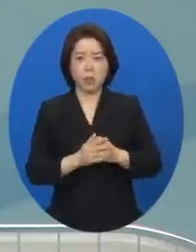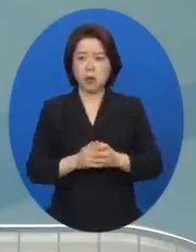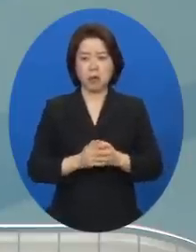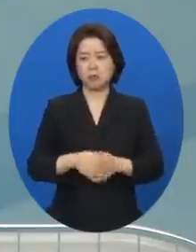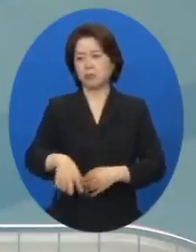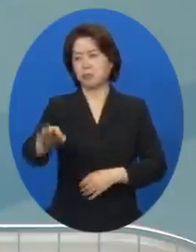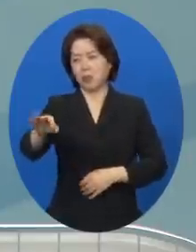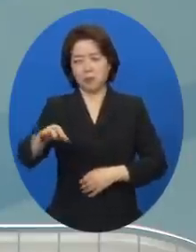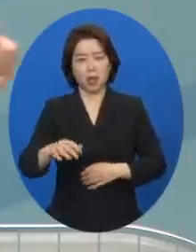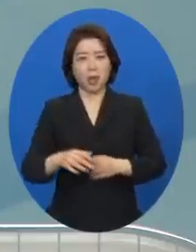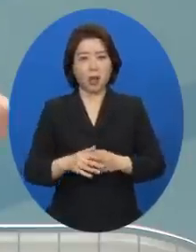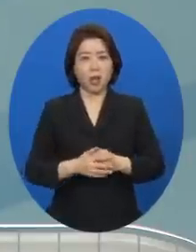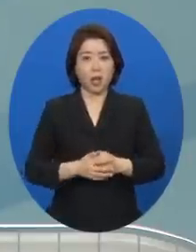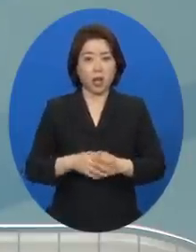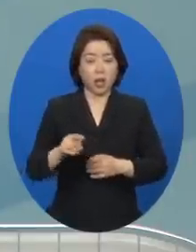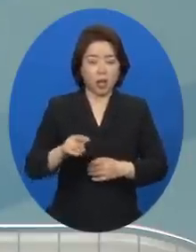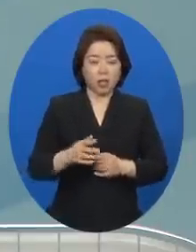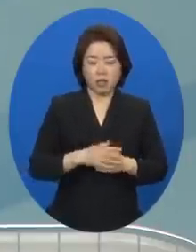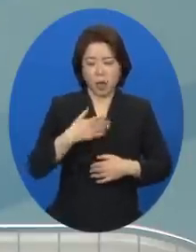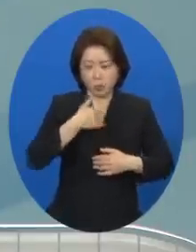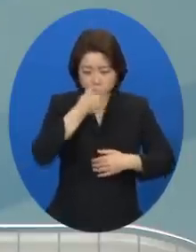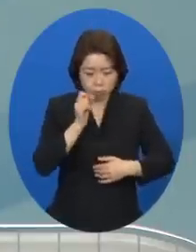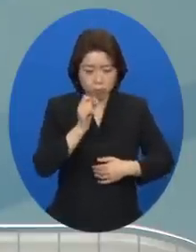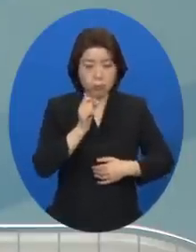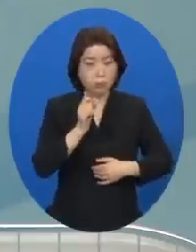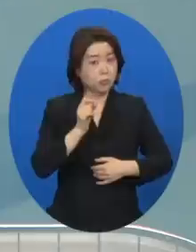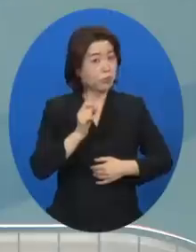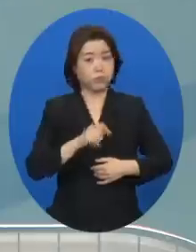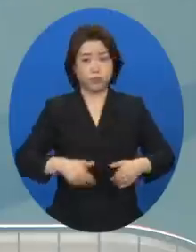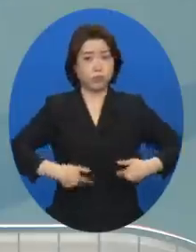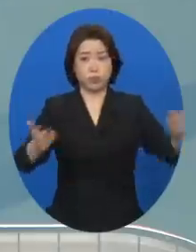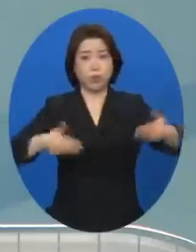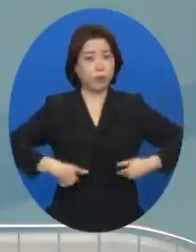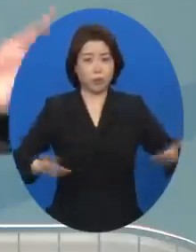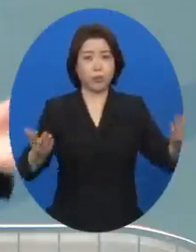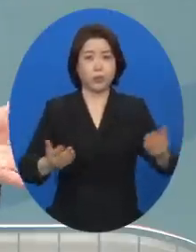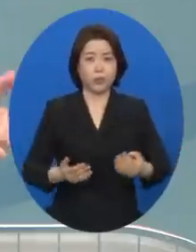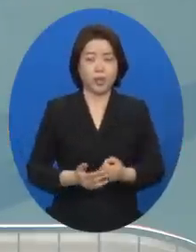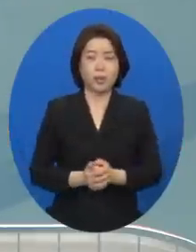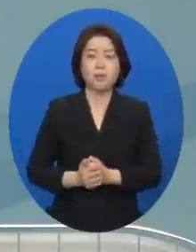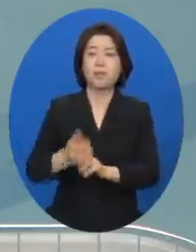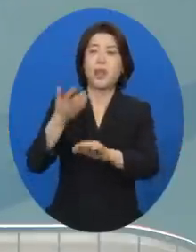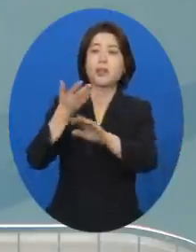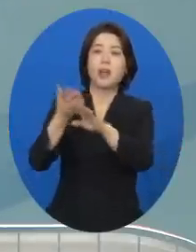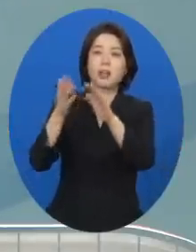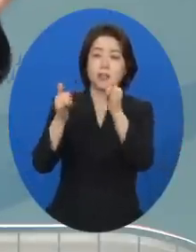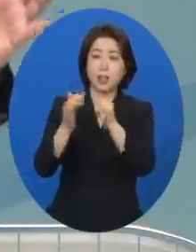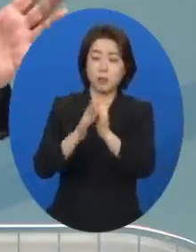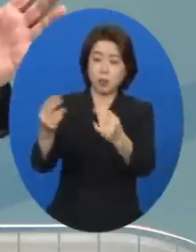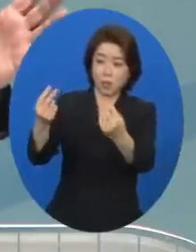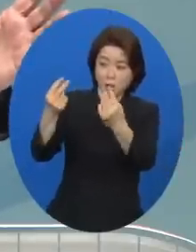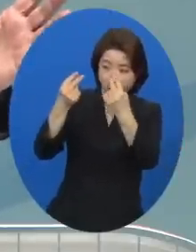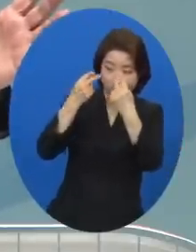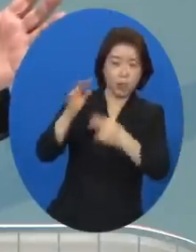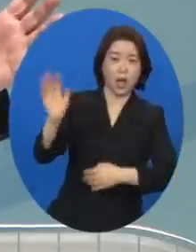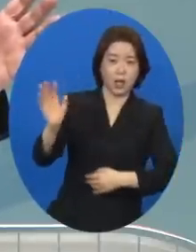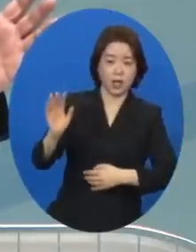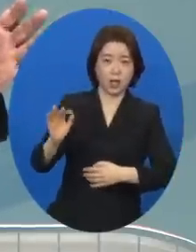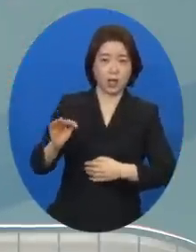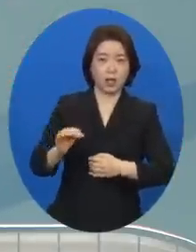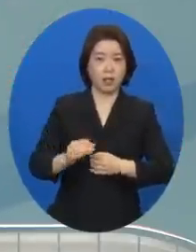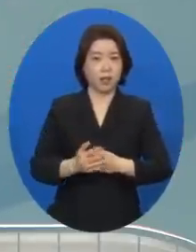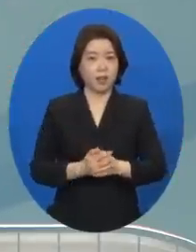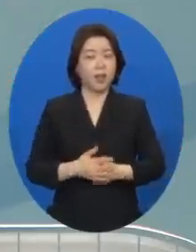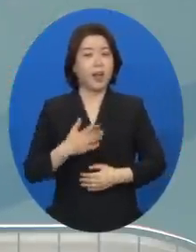아니다 그리고 있을 이유가 없는 거예요 그리고 다른 사람도 그런 눈으로 보게 된 거예요